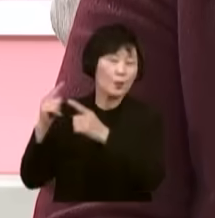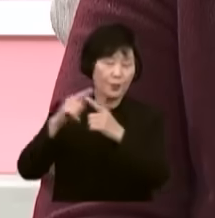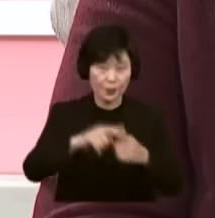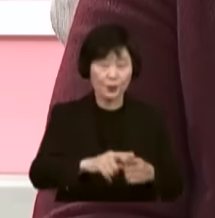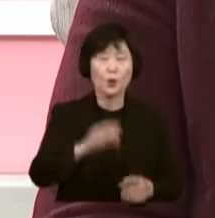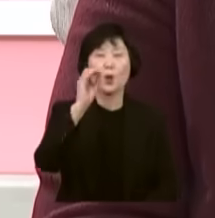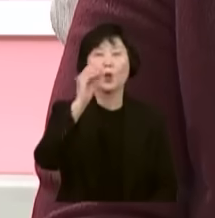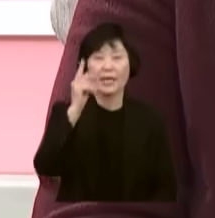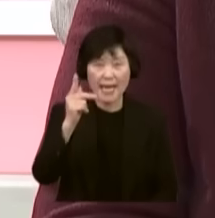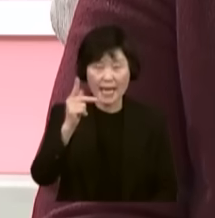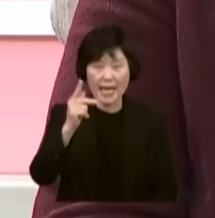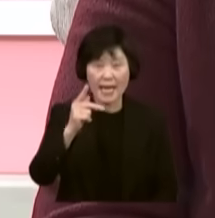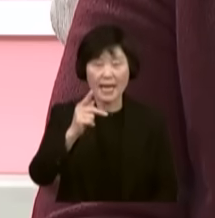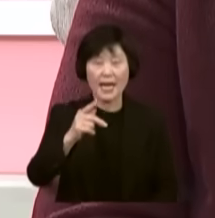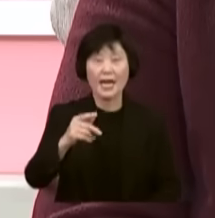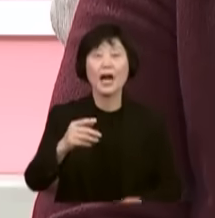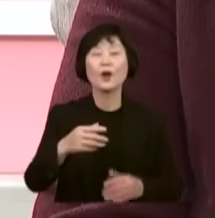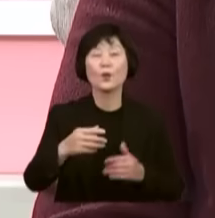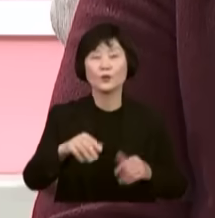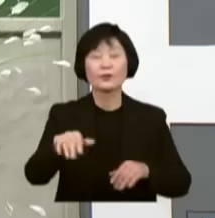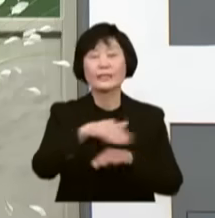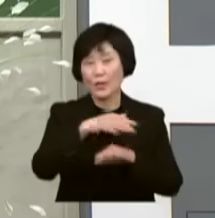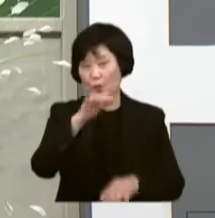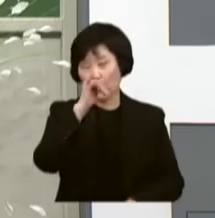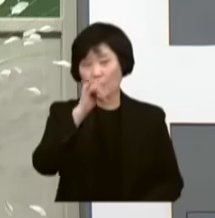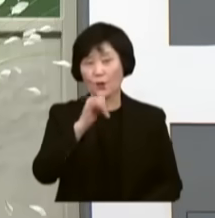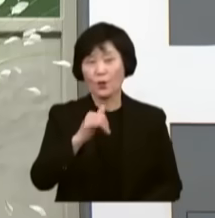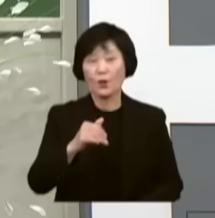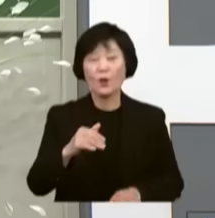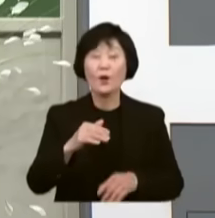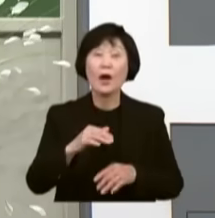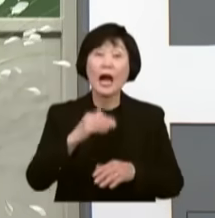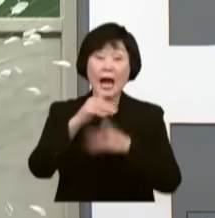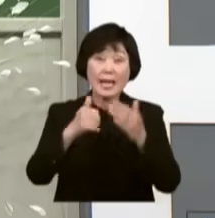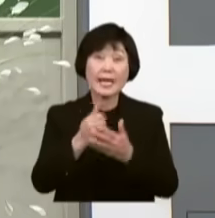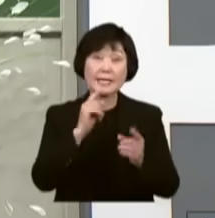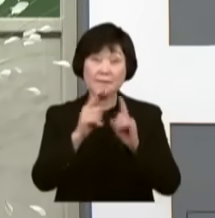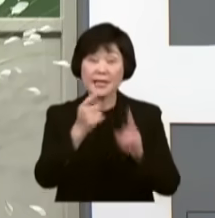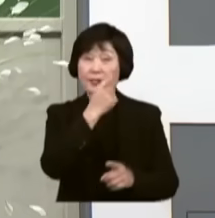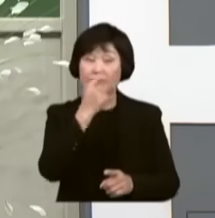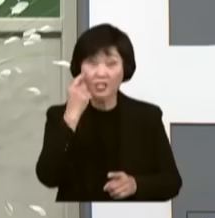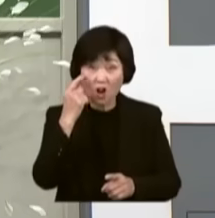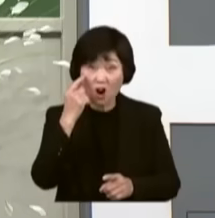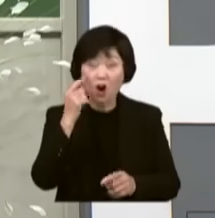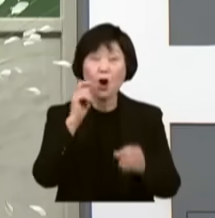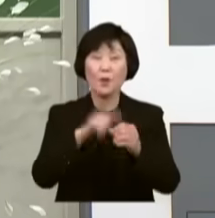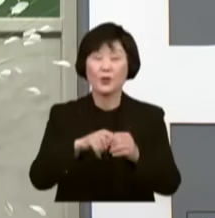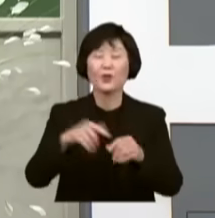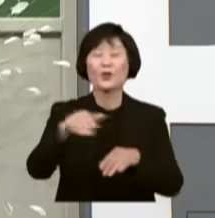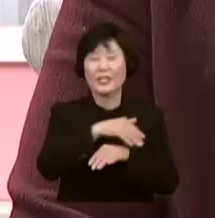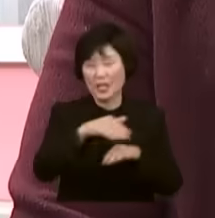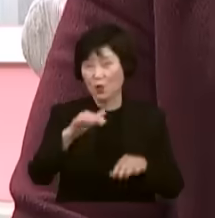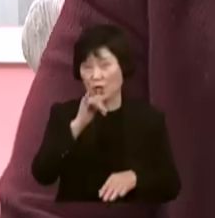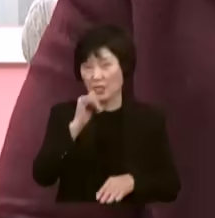않고 네, 네. 가시니까 그러니까 연예인 아빠래서가 아니라 네. 하나님 말씀을 증거하러 다니는 증거하러? 아빠가 네. 자랑스럽다는 거죠.